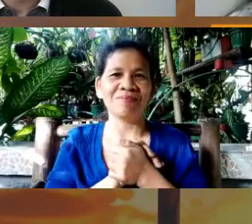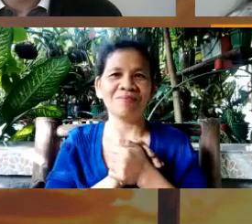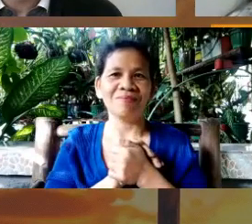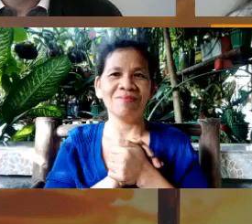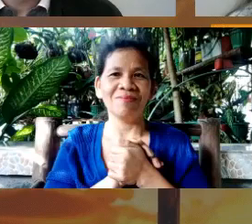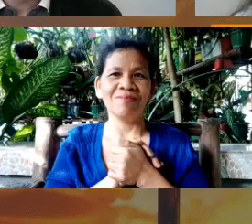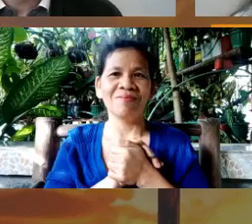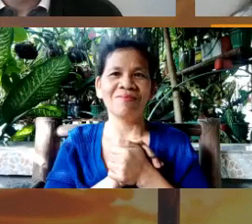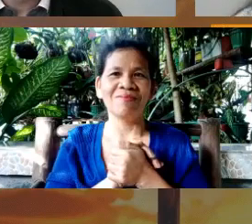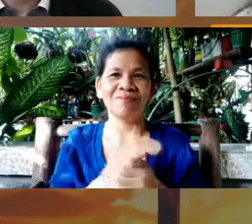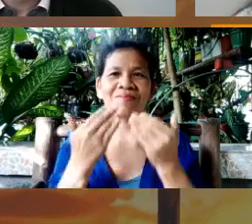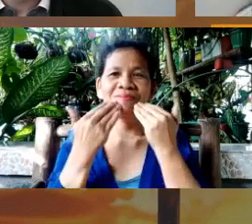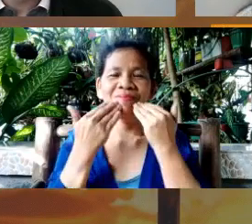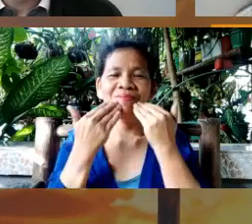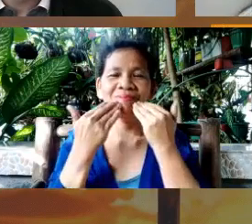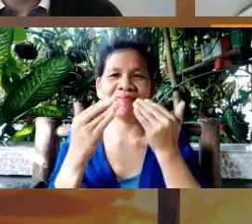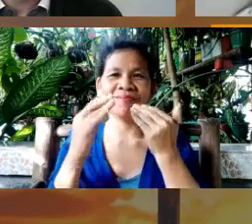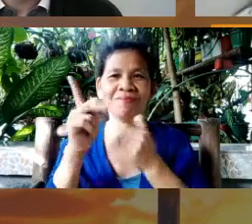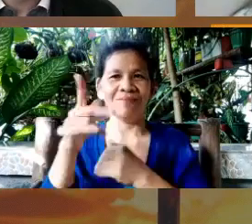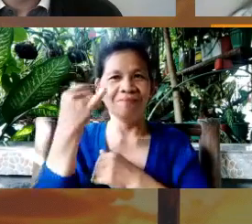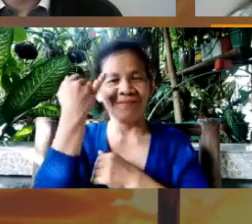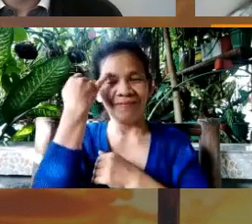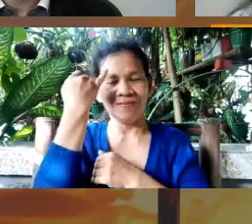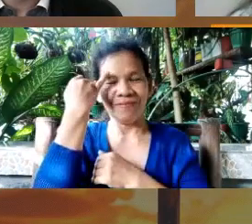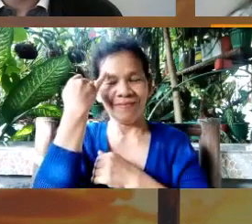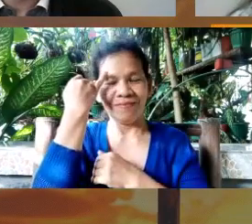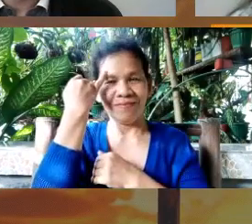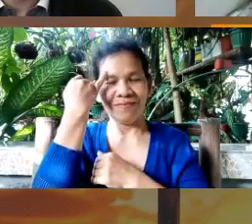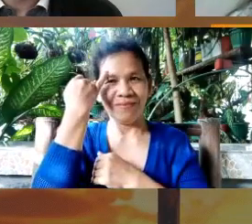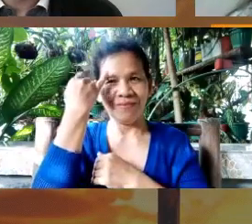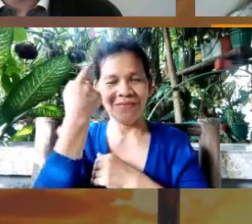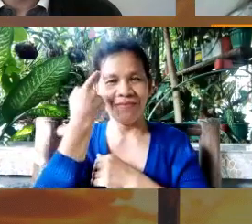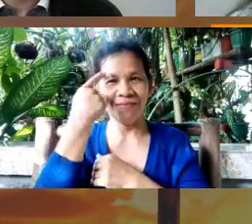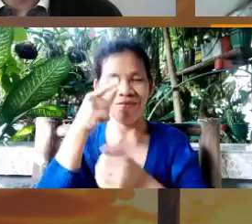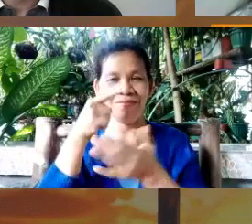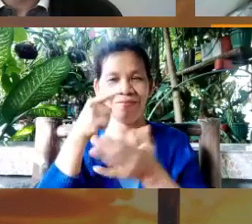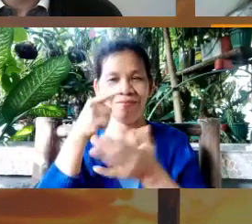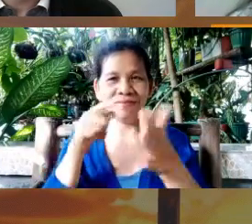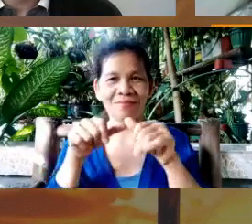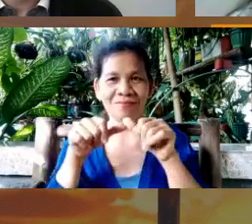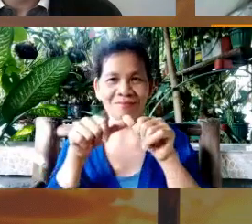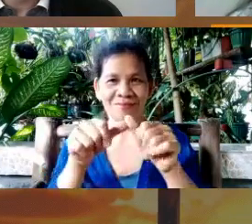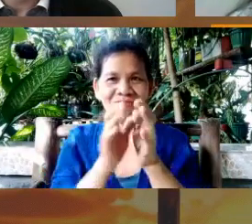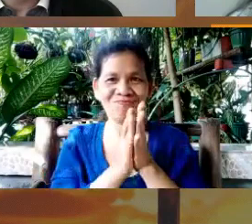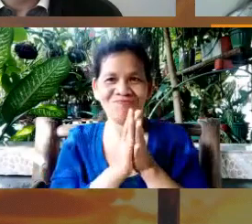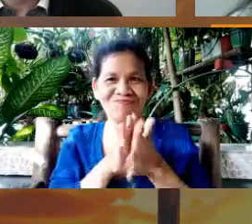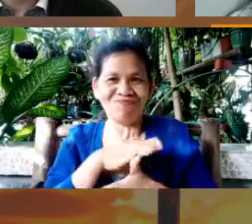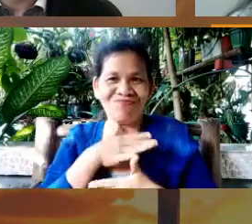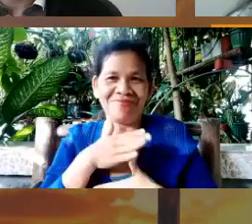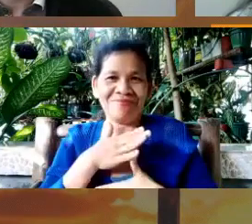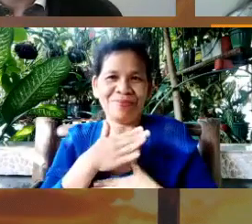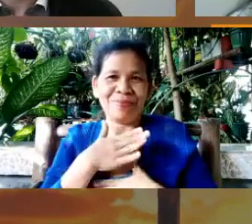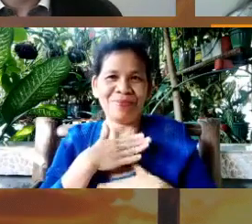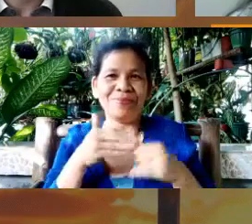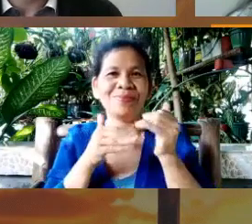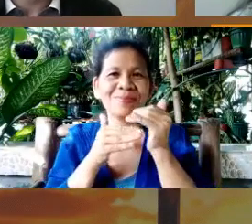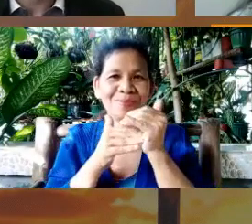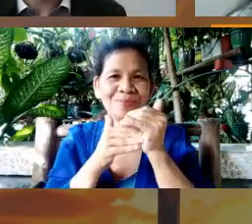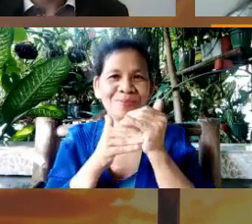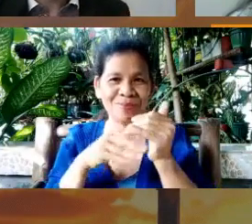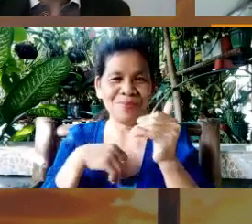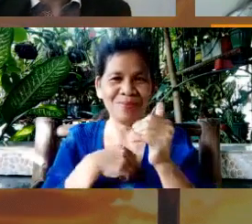Okay, thank you so much Pastor Jubi sa iyong patuloy din kasiglahan na pangunahan ng atin pong ministry